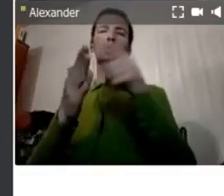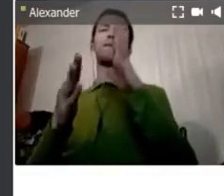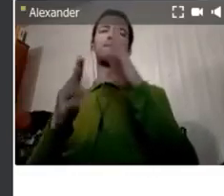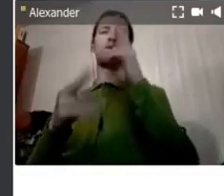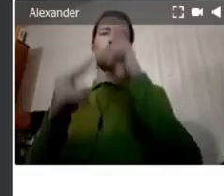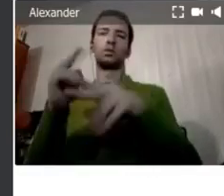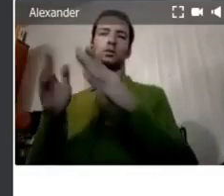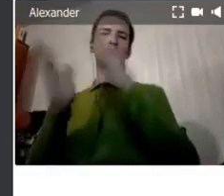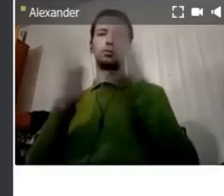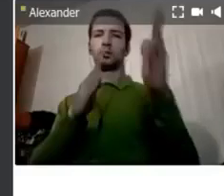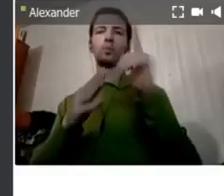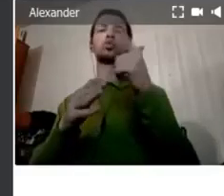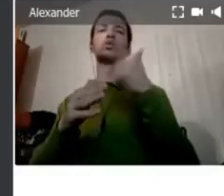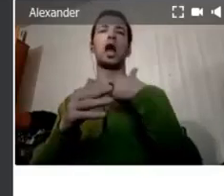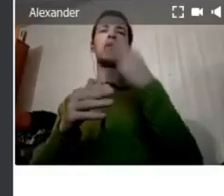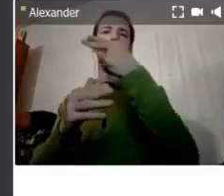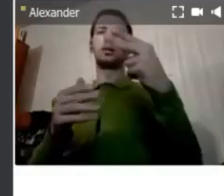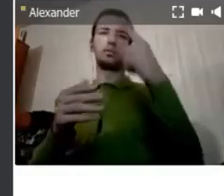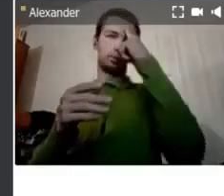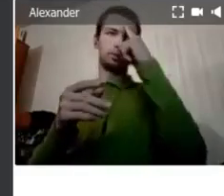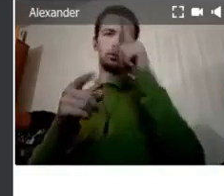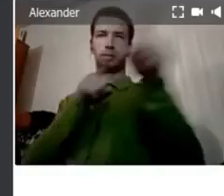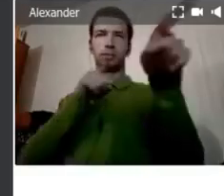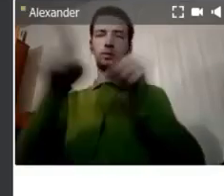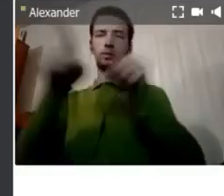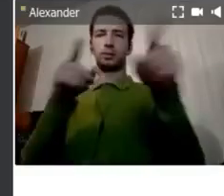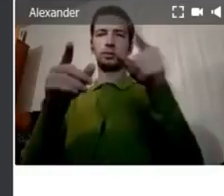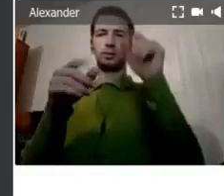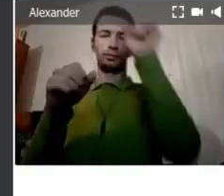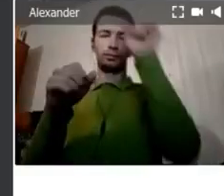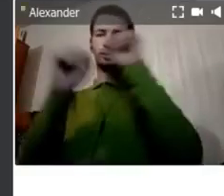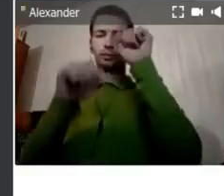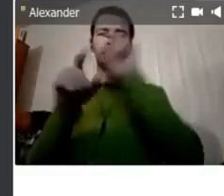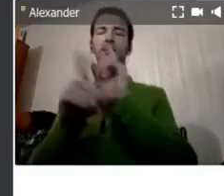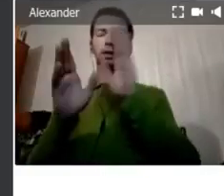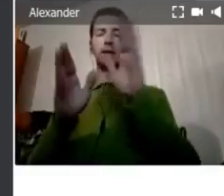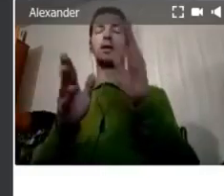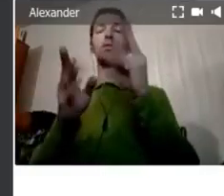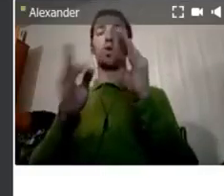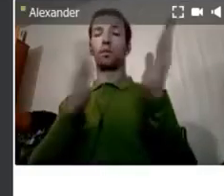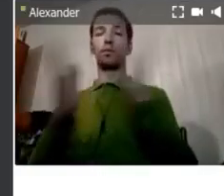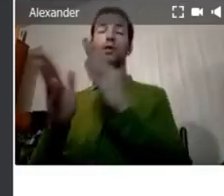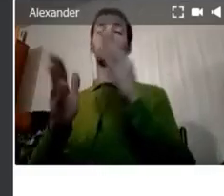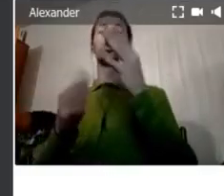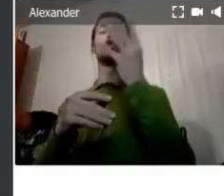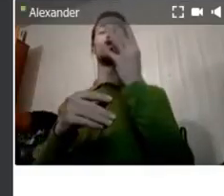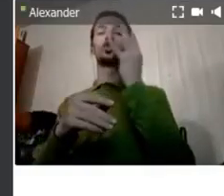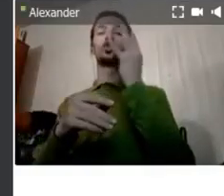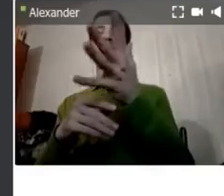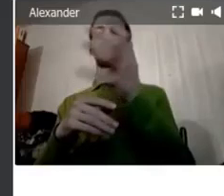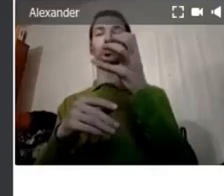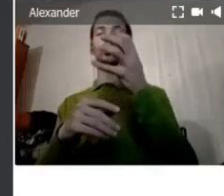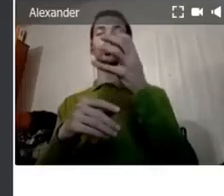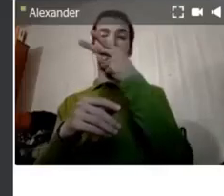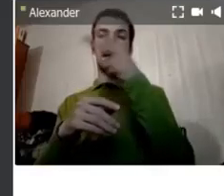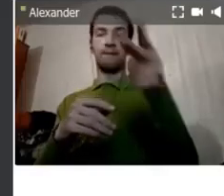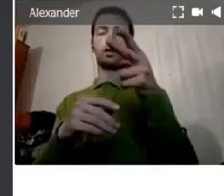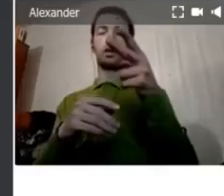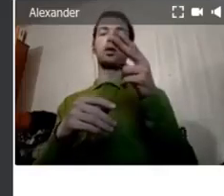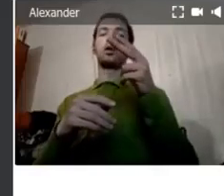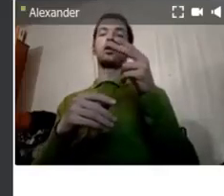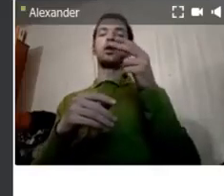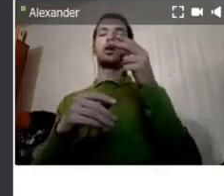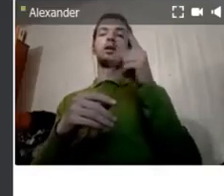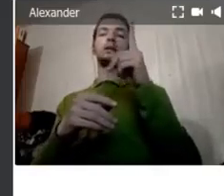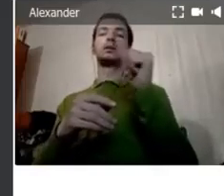12-16 человек, при условии, что клиент начал с программы 900+, и активно начал ее